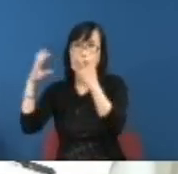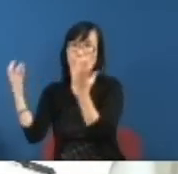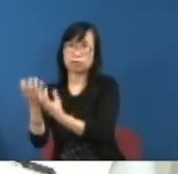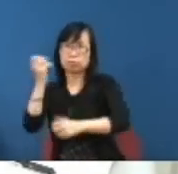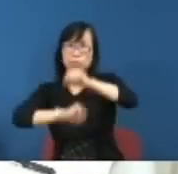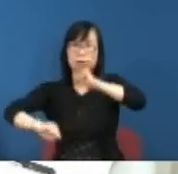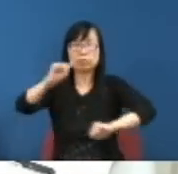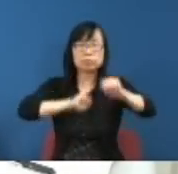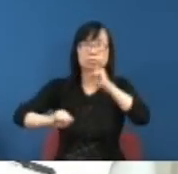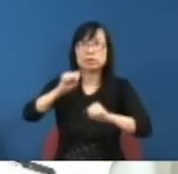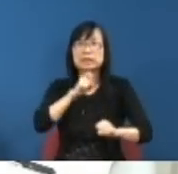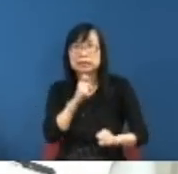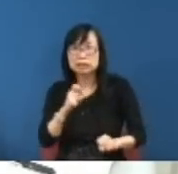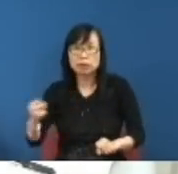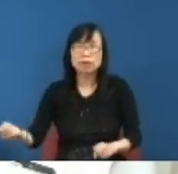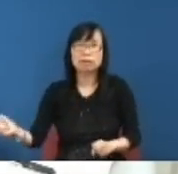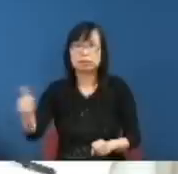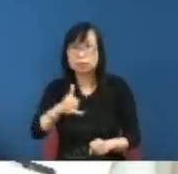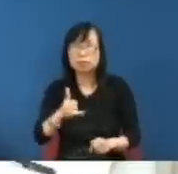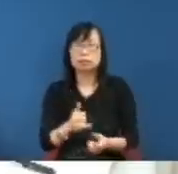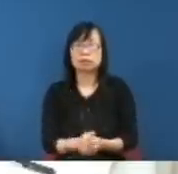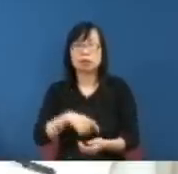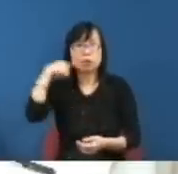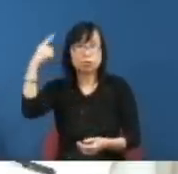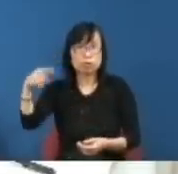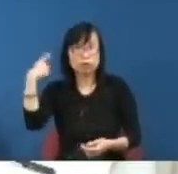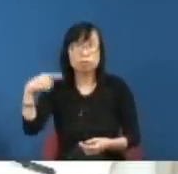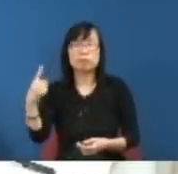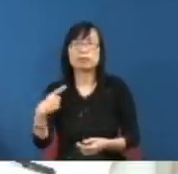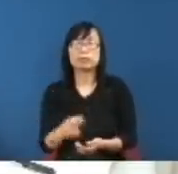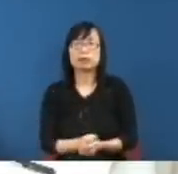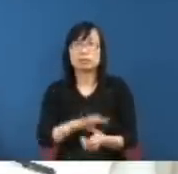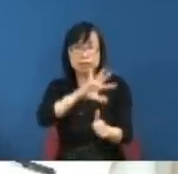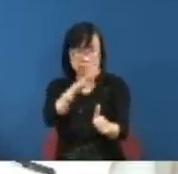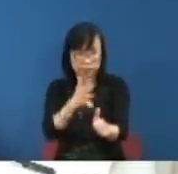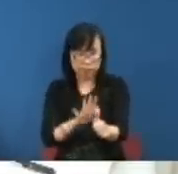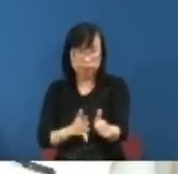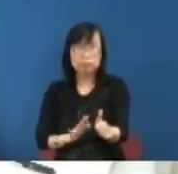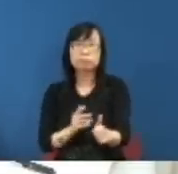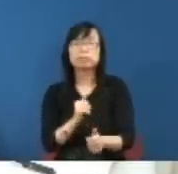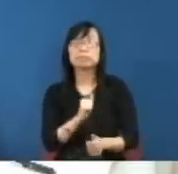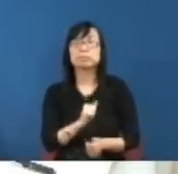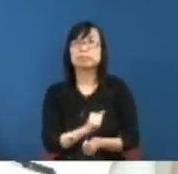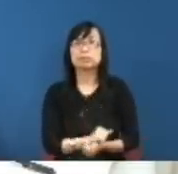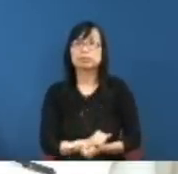動嘅浪潮一出現嘅時候，即是話成個美國甚至係同受美國影響嘅